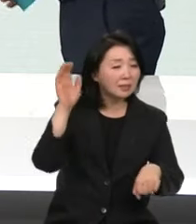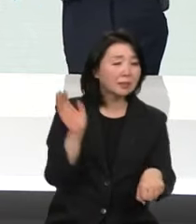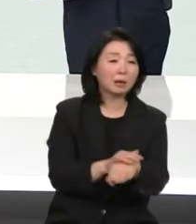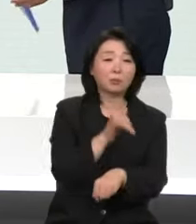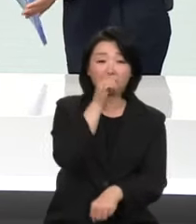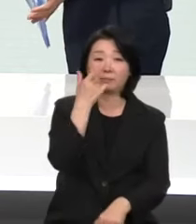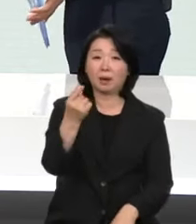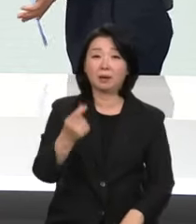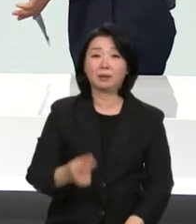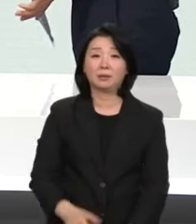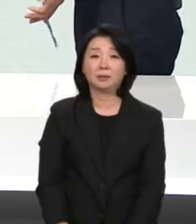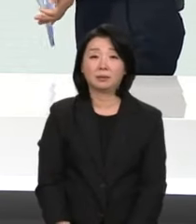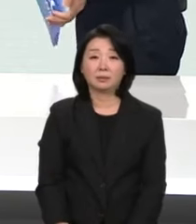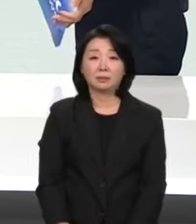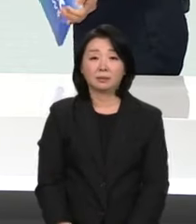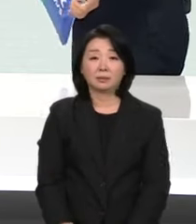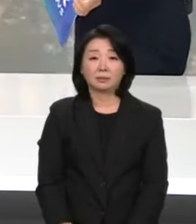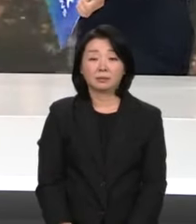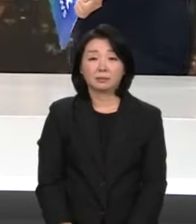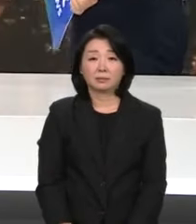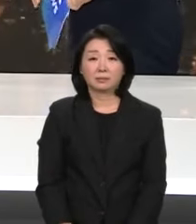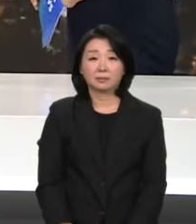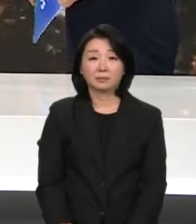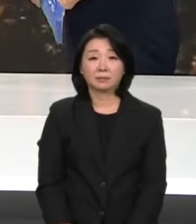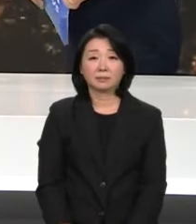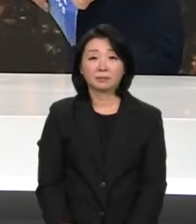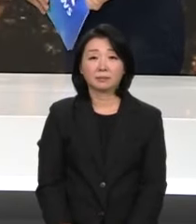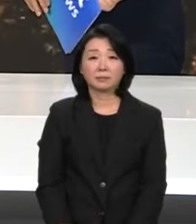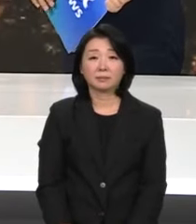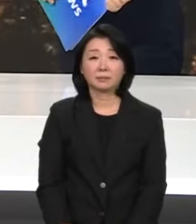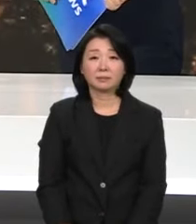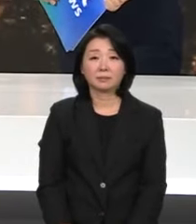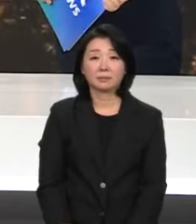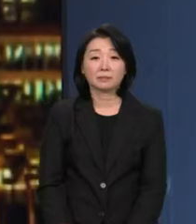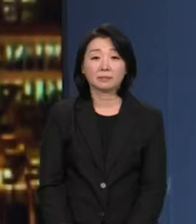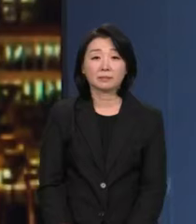나올 수밖에 없는 겁니다. 네, 여기까지 듣겠습니다. 이성대 기자였습니다.